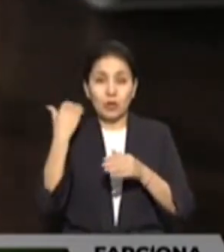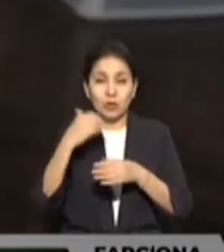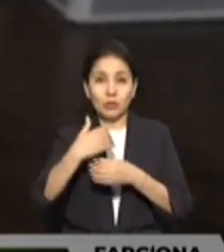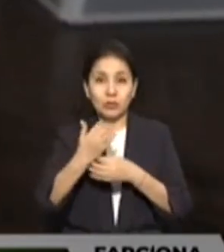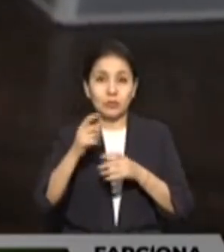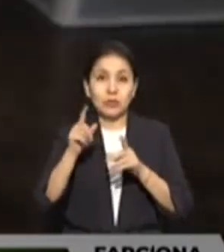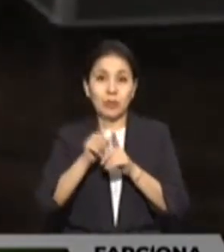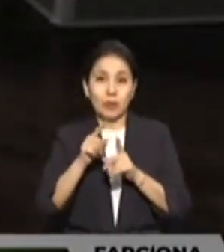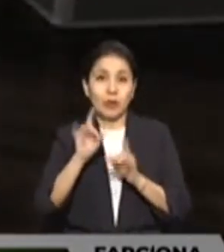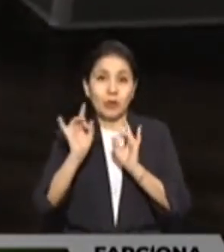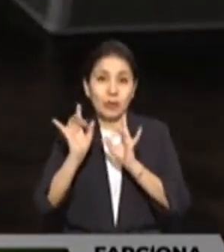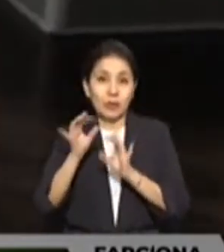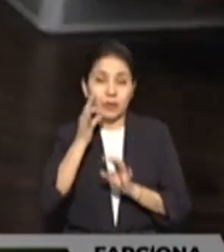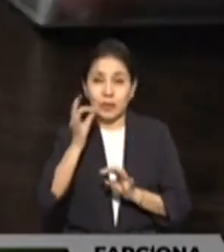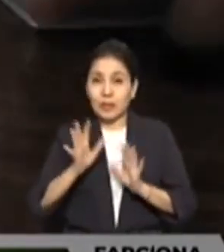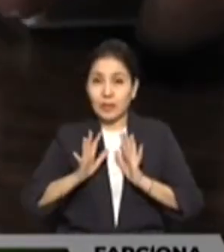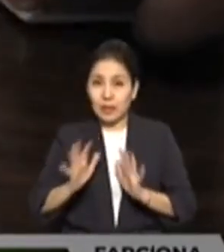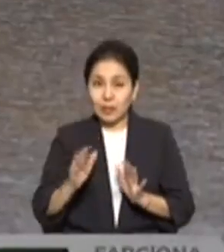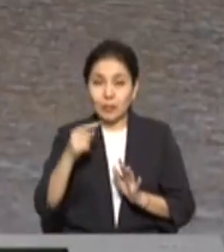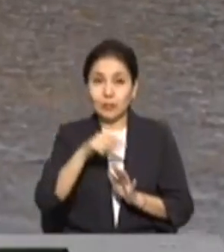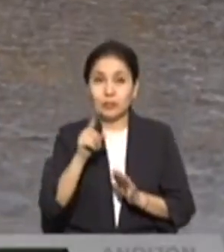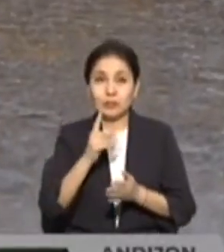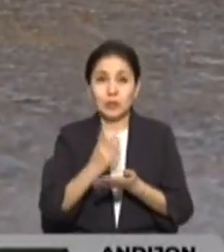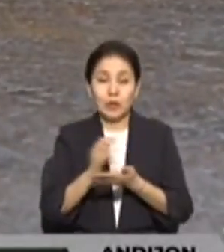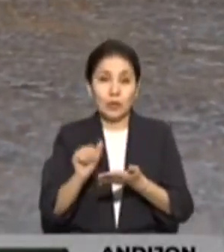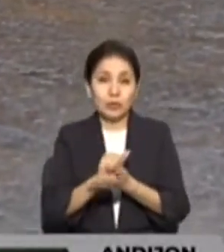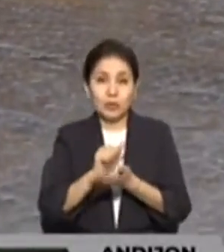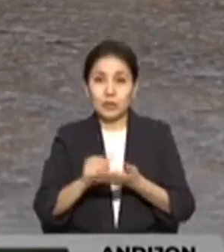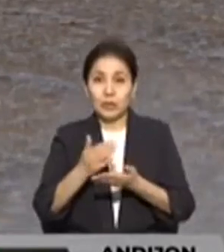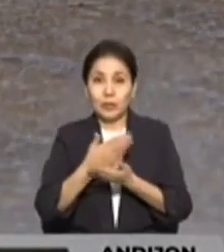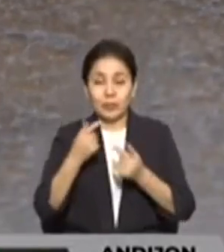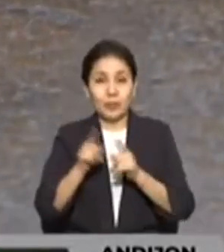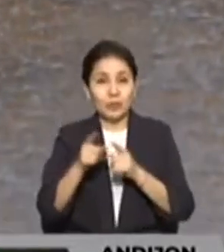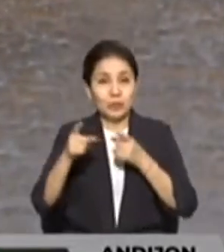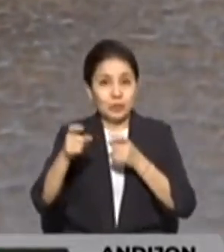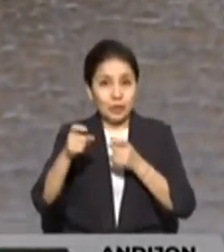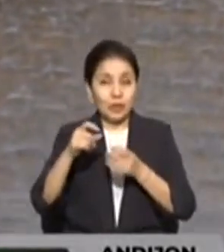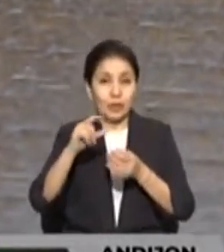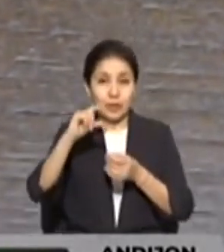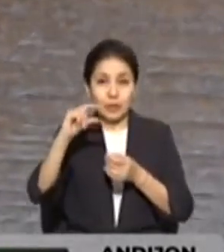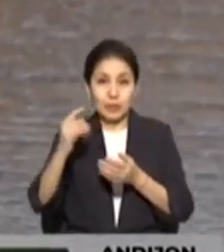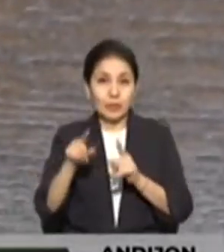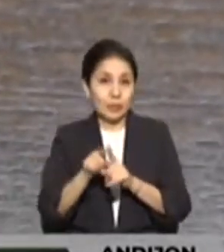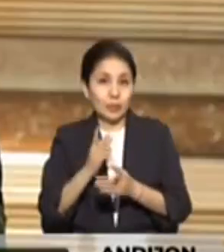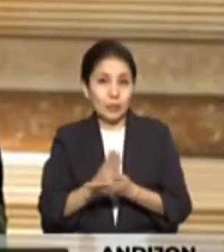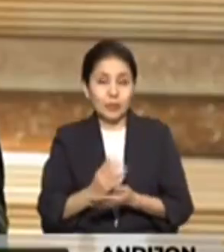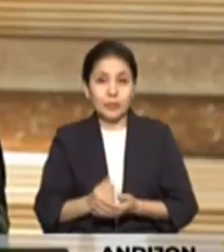bojxona xodimining og'zaki so'rovida ma'lum qilinmagan hamda tegishli hujjatlari bo'lmagan ov miltig'i o'qlari borligi aniqlandi. O'tkazilgan